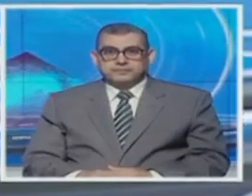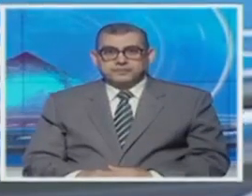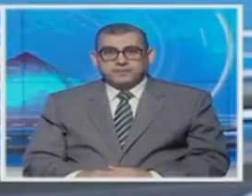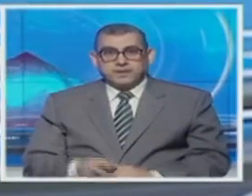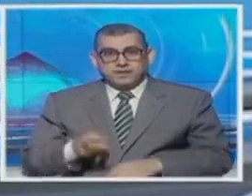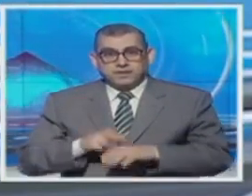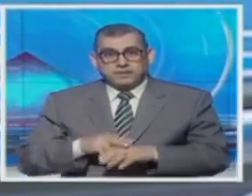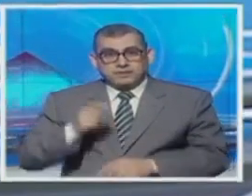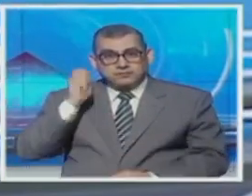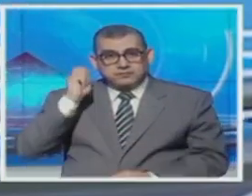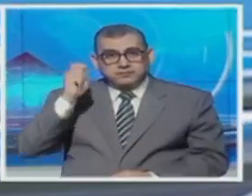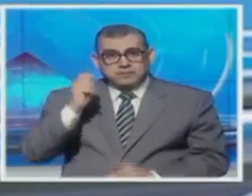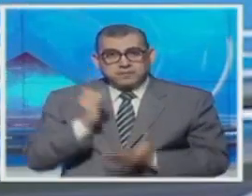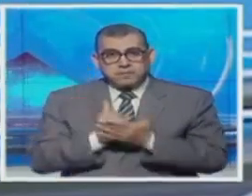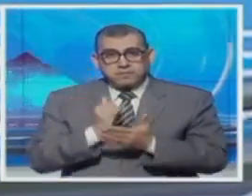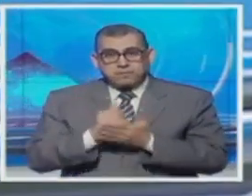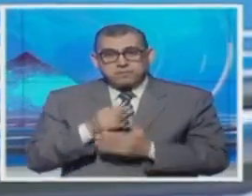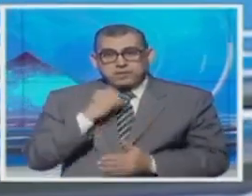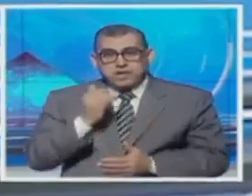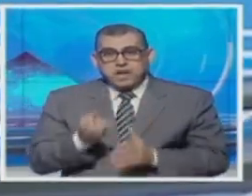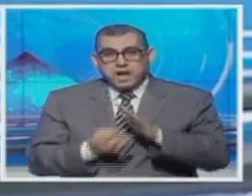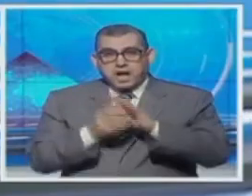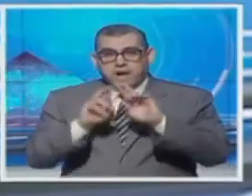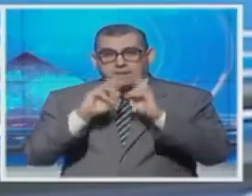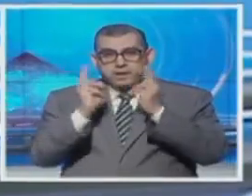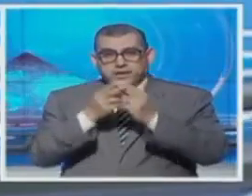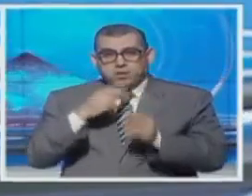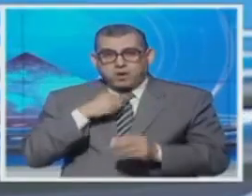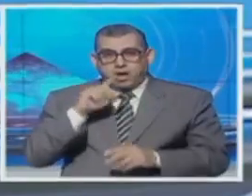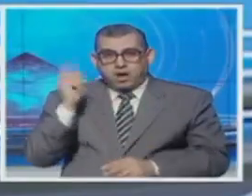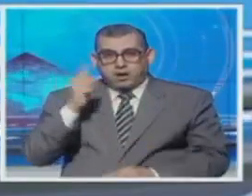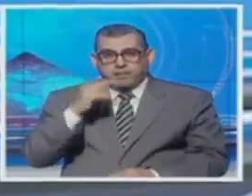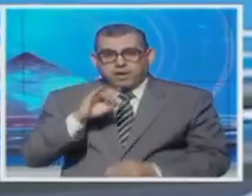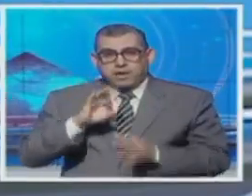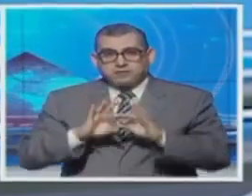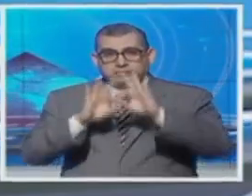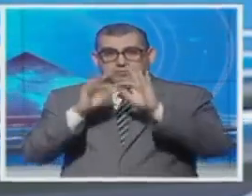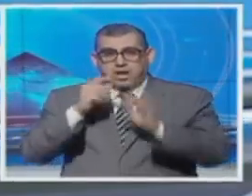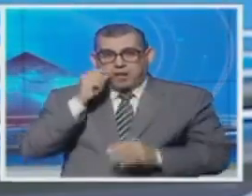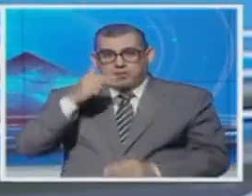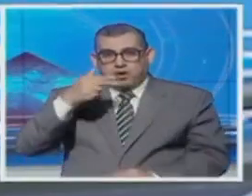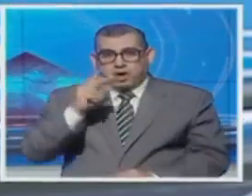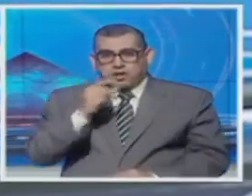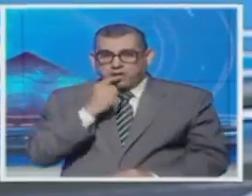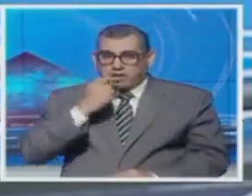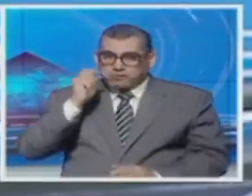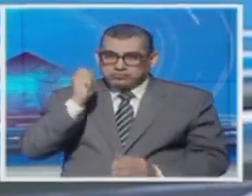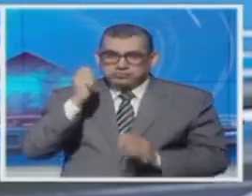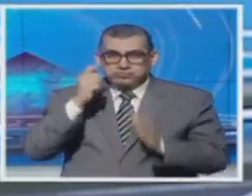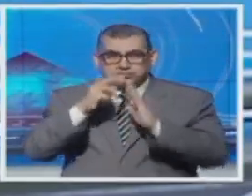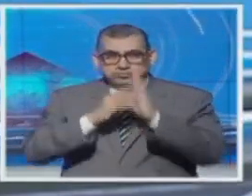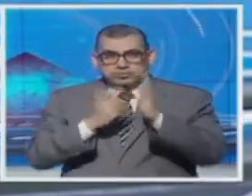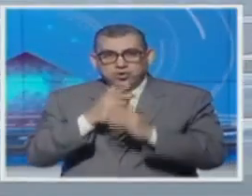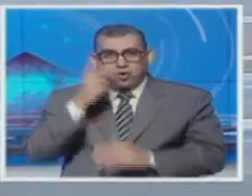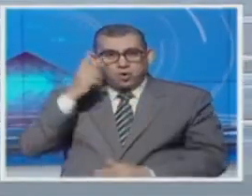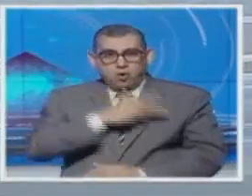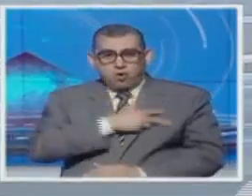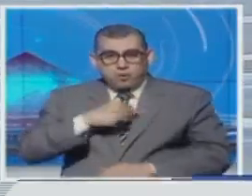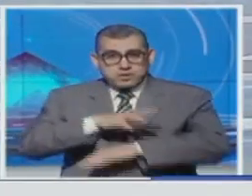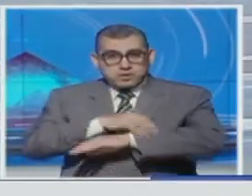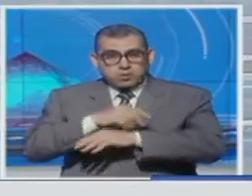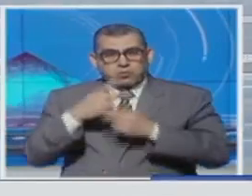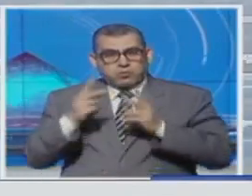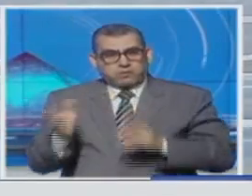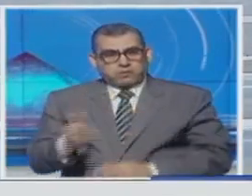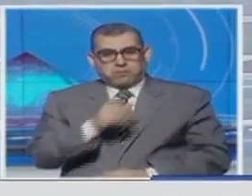كما أدان الأمين العام لجامعة الدول العربية أحمد أبو الغيط بأشد العبارات سماح السلطات السويدية مجددا